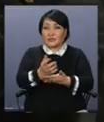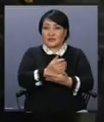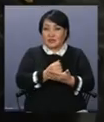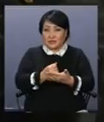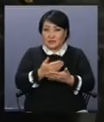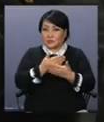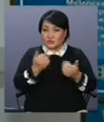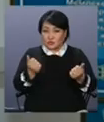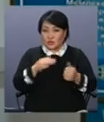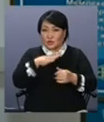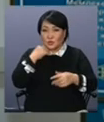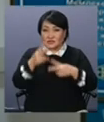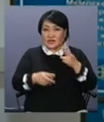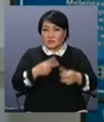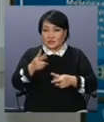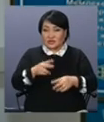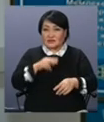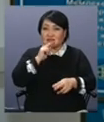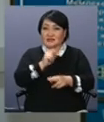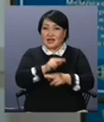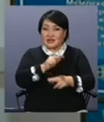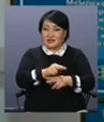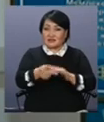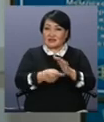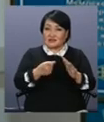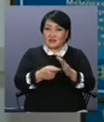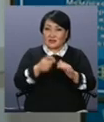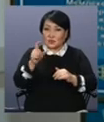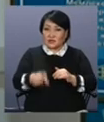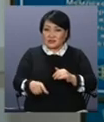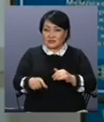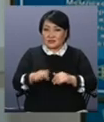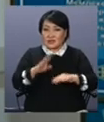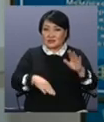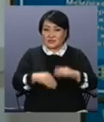кінәлі тергеушілерге тәртіптік жазалар қолданатын болады.